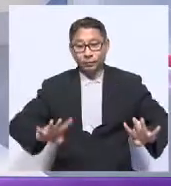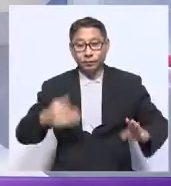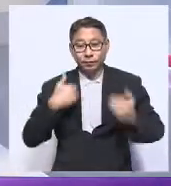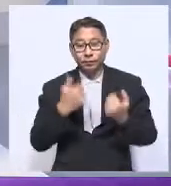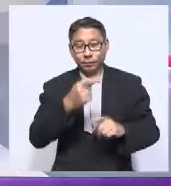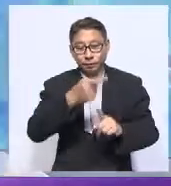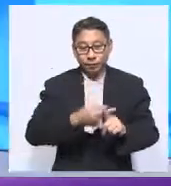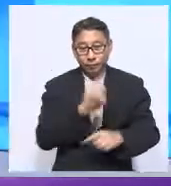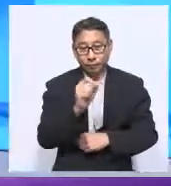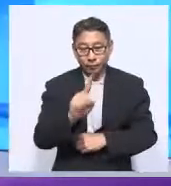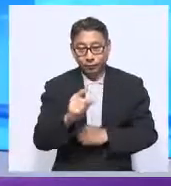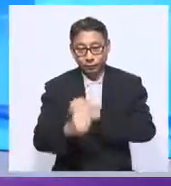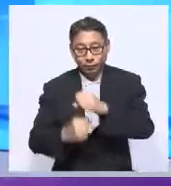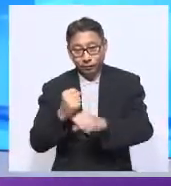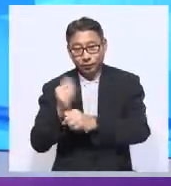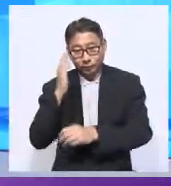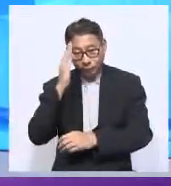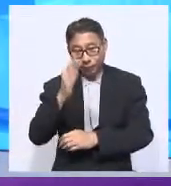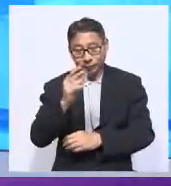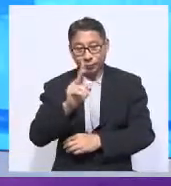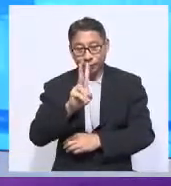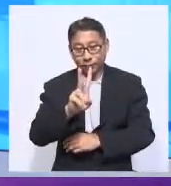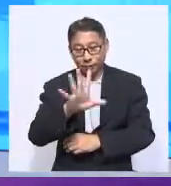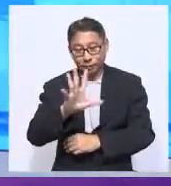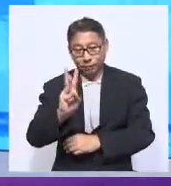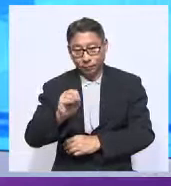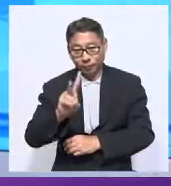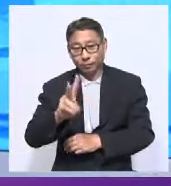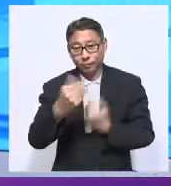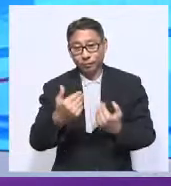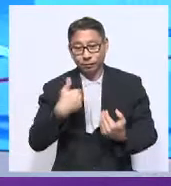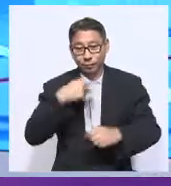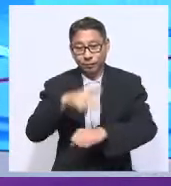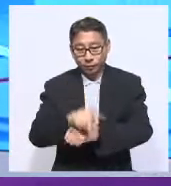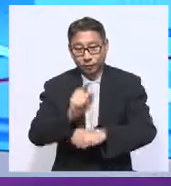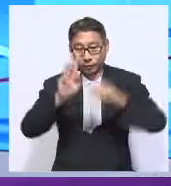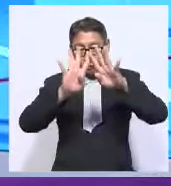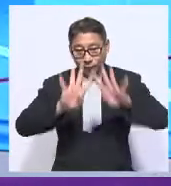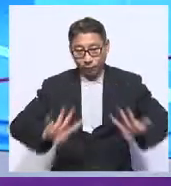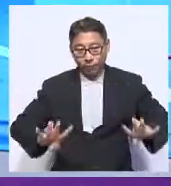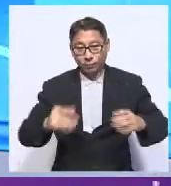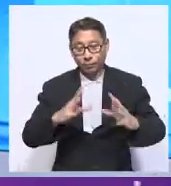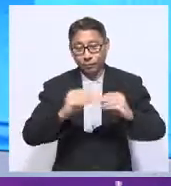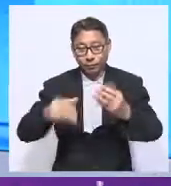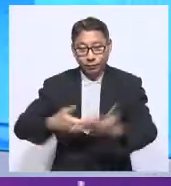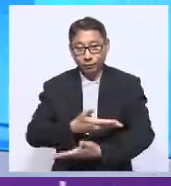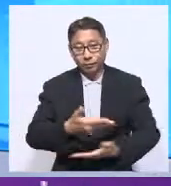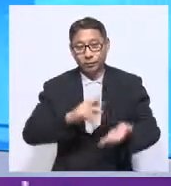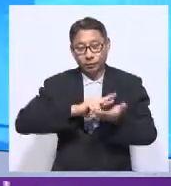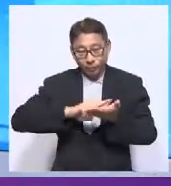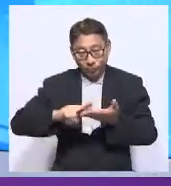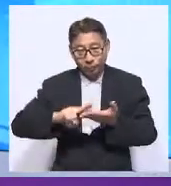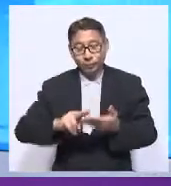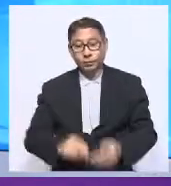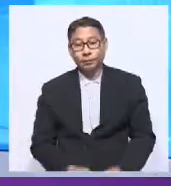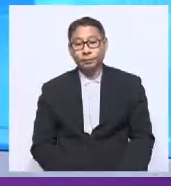ตนะคะในเดือนพฤศจิกายนปีหน้าปี2562ในฐานะประธานอาเซียนเพื่อให้การประชุมนั้นเป็นไปด้วยความ